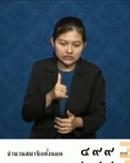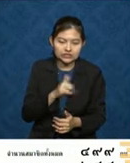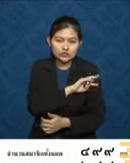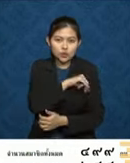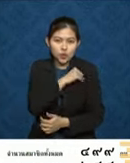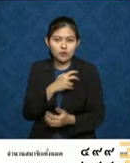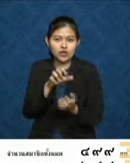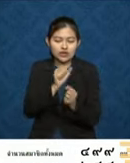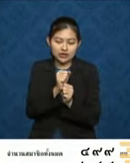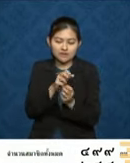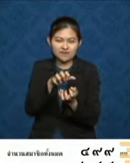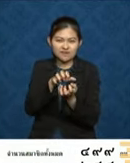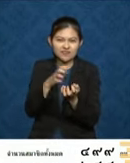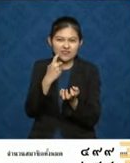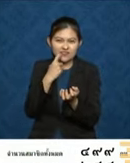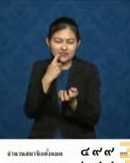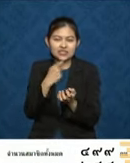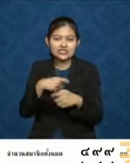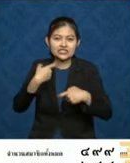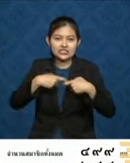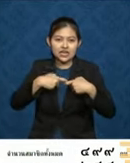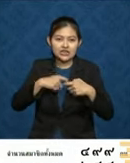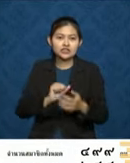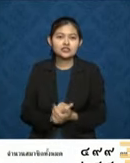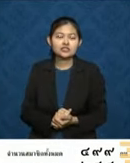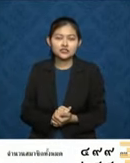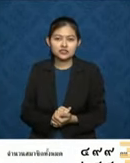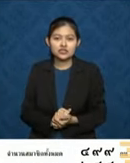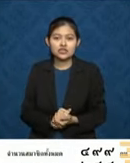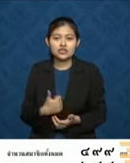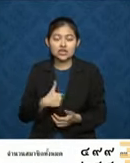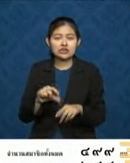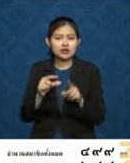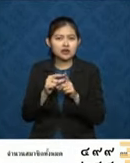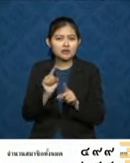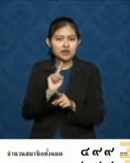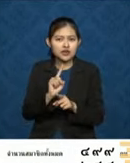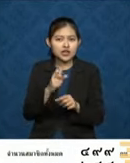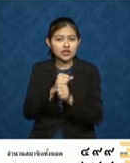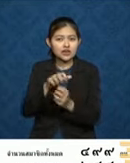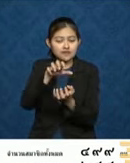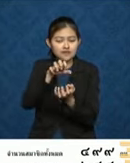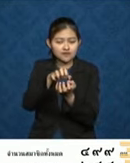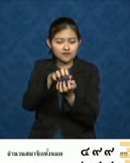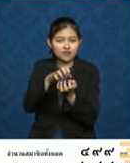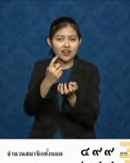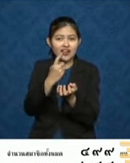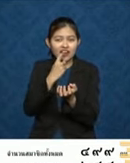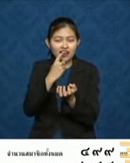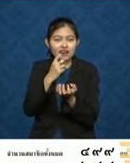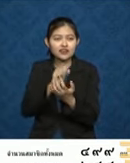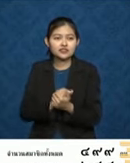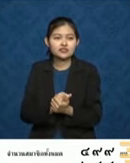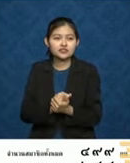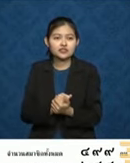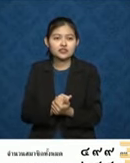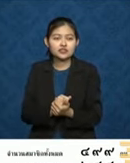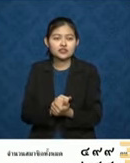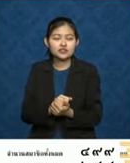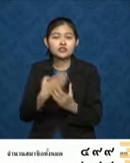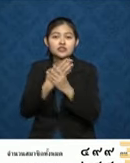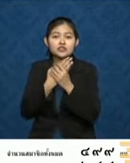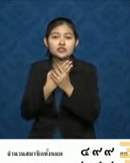ทันตกรรมดิฉันจะขอใช้คำว่า Ted dentistryนะคะขอสไลด์ค่ะทราบว่าทางทางสภา